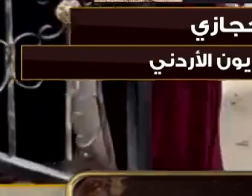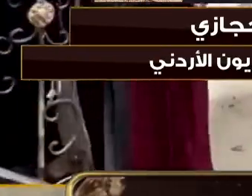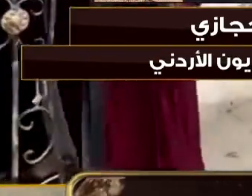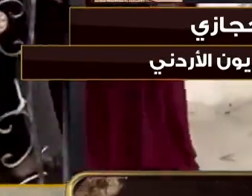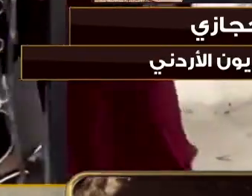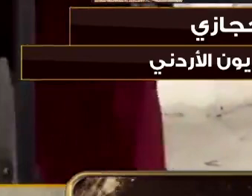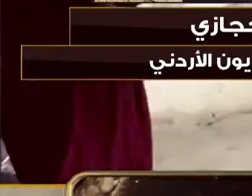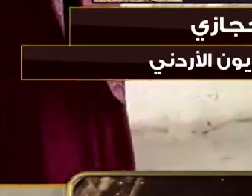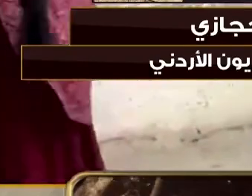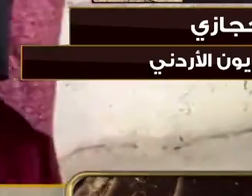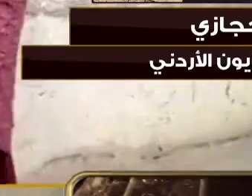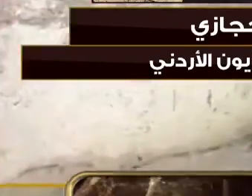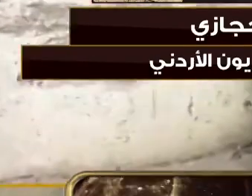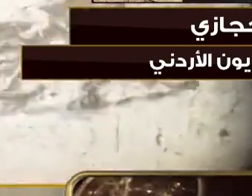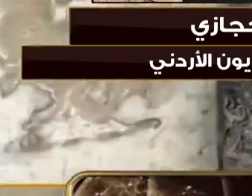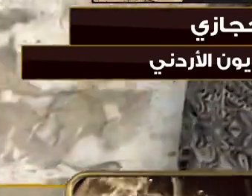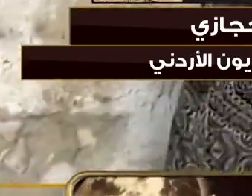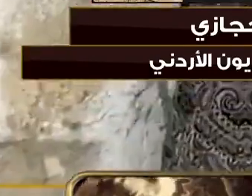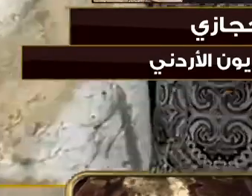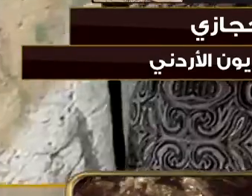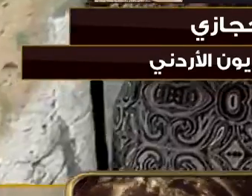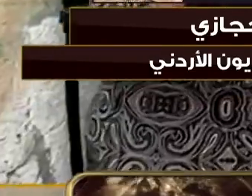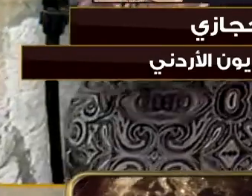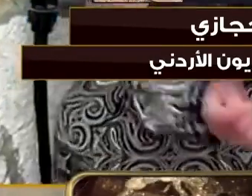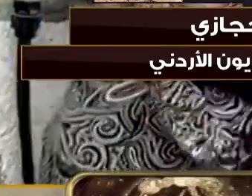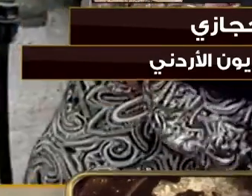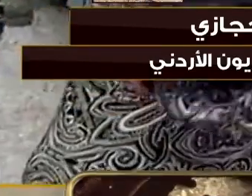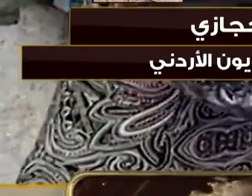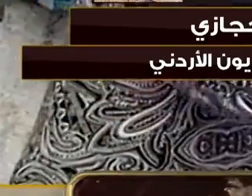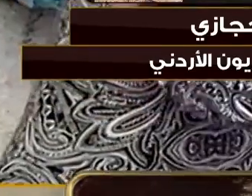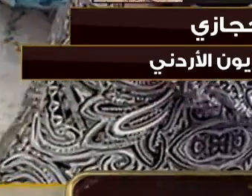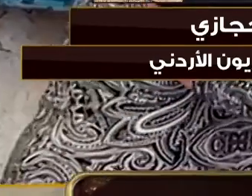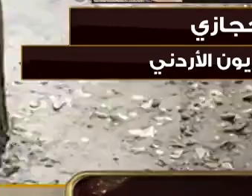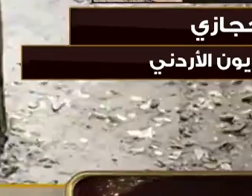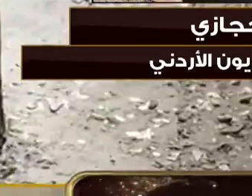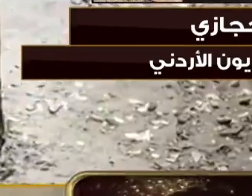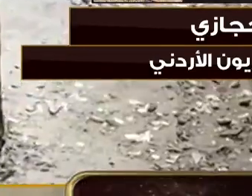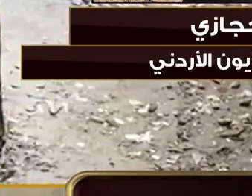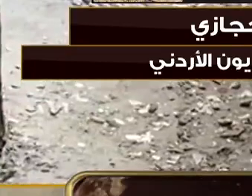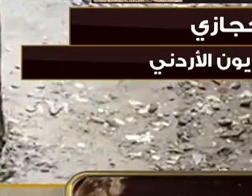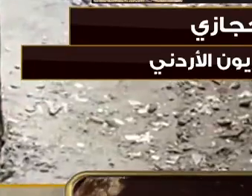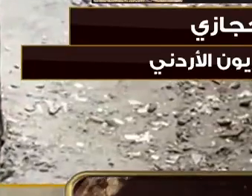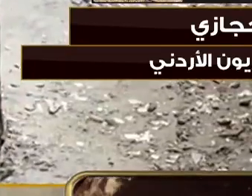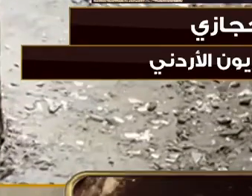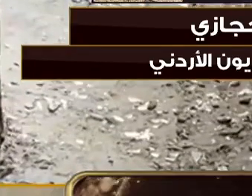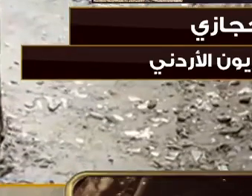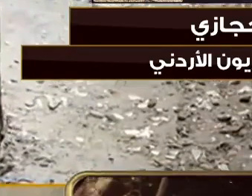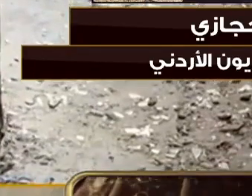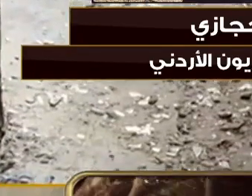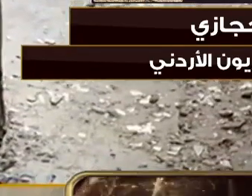الهدنة كانوا ينتظرونها بفارغ الصبر، وذلك تلبية